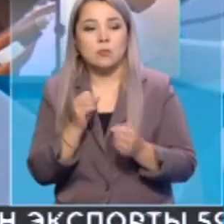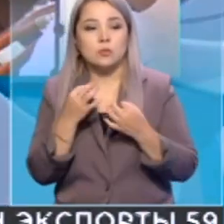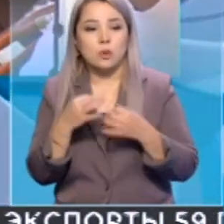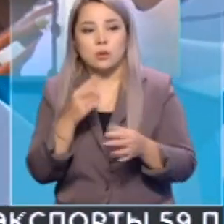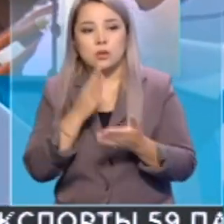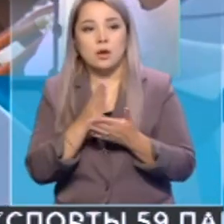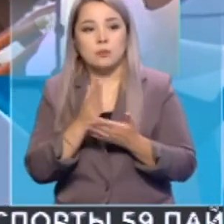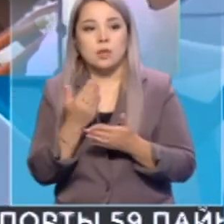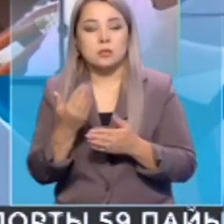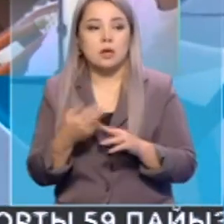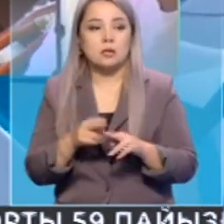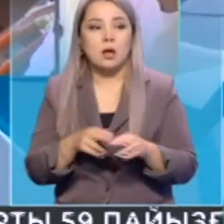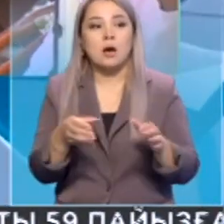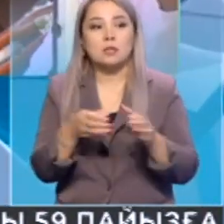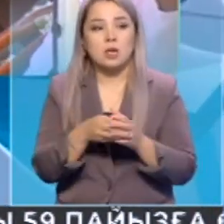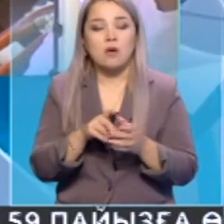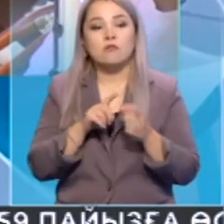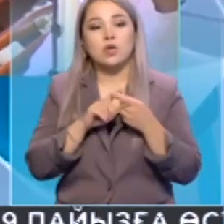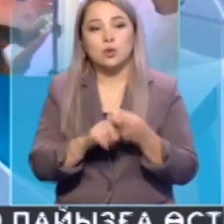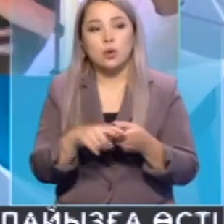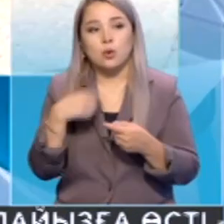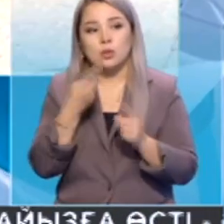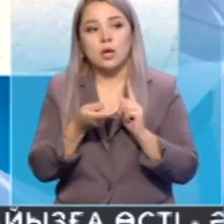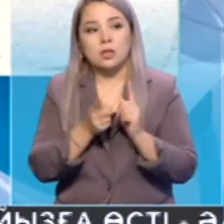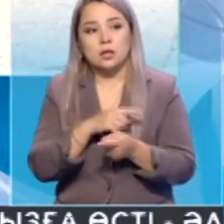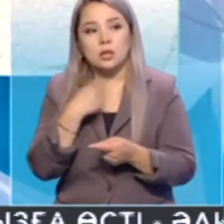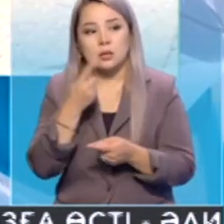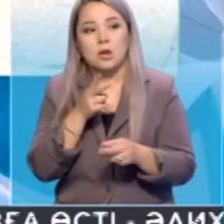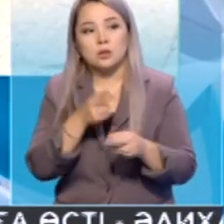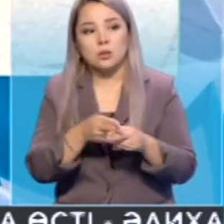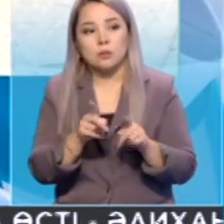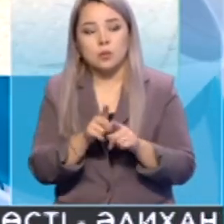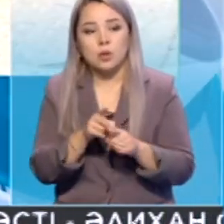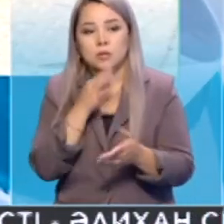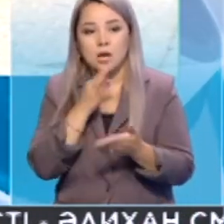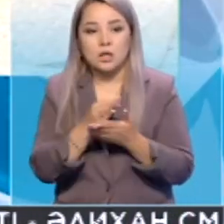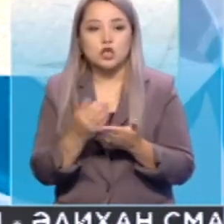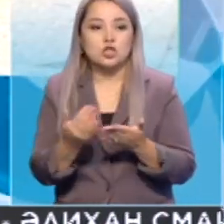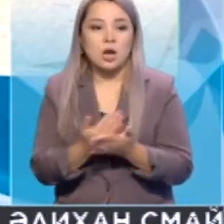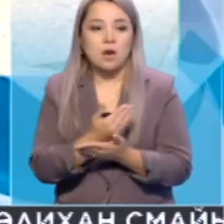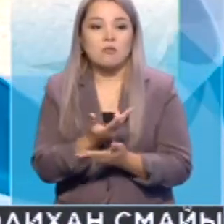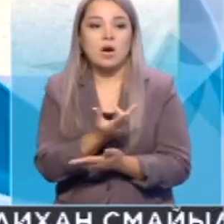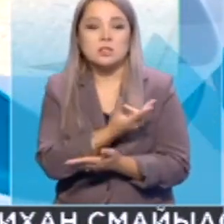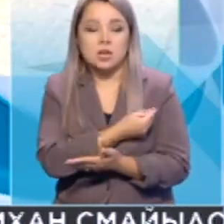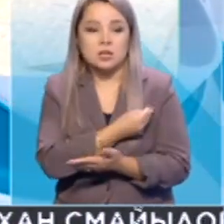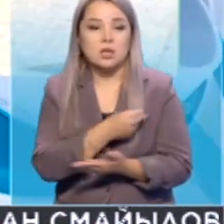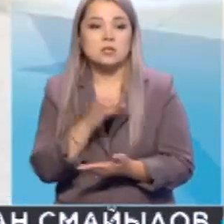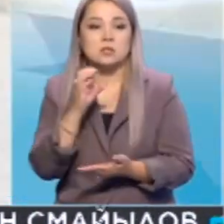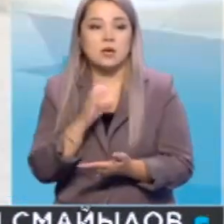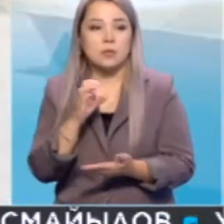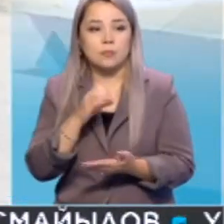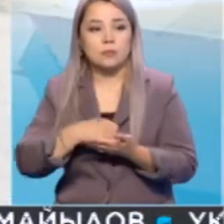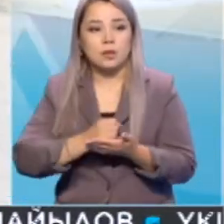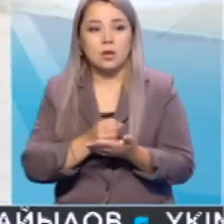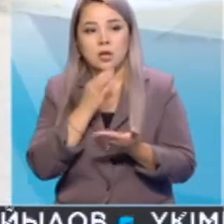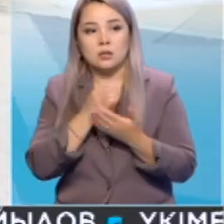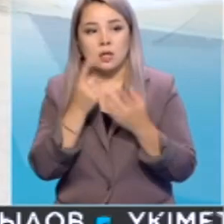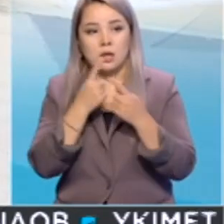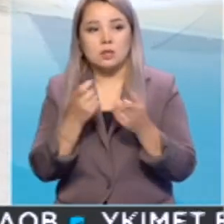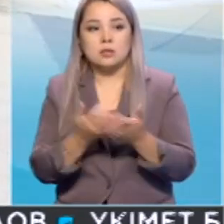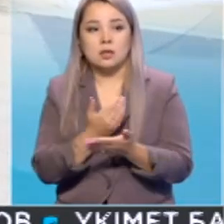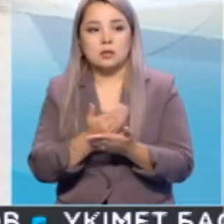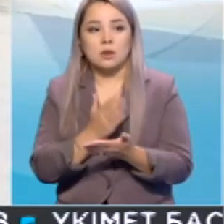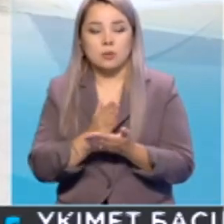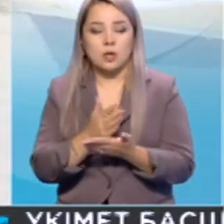Сондай-ақ агенттік өкілдері вирустың мутацияға ұшыраған түрлеріне төтеп беруге қауқарлы жаңа вакцина қыркүйекте бекітілетінін мәлімдеді.